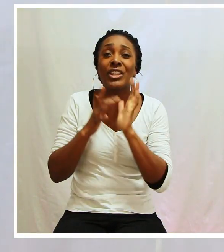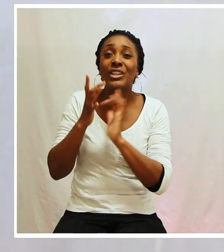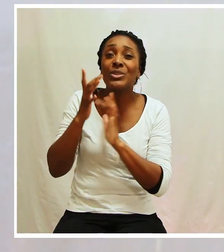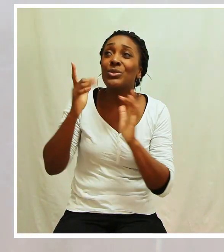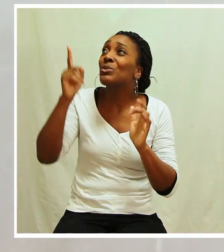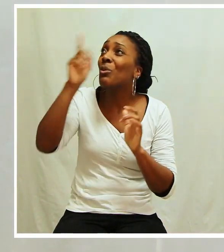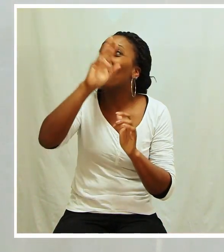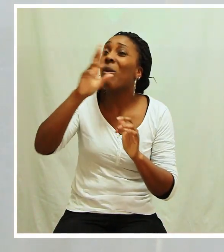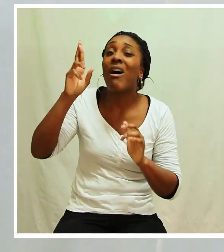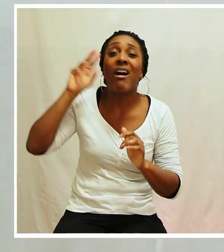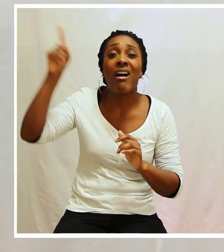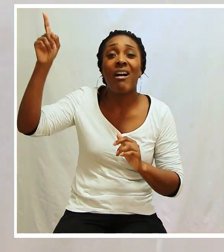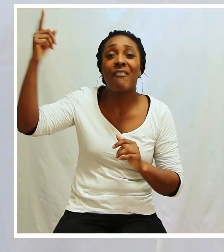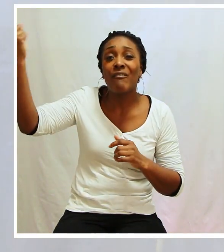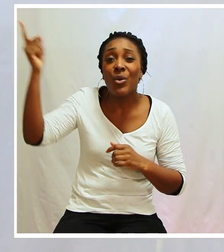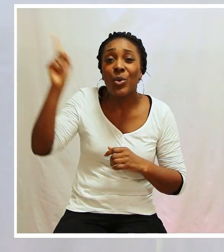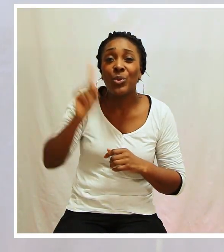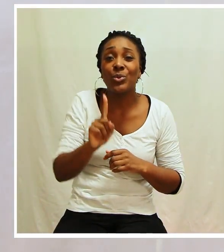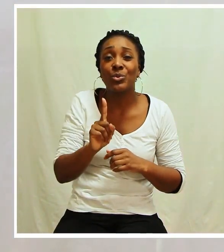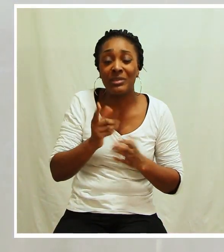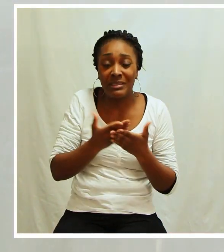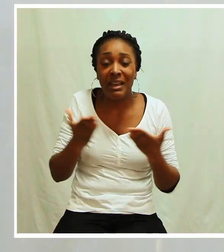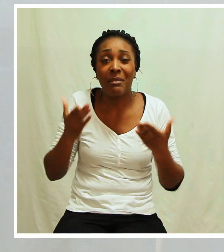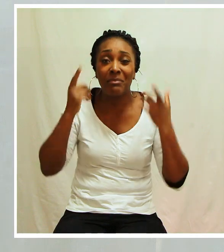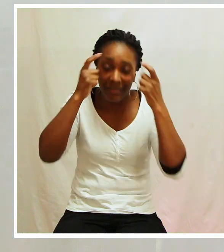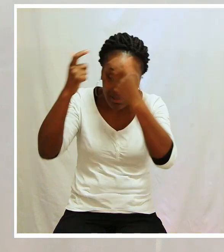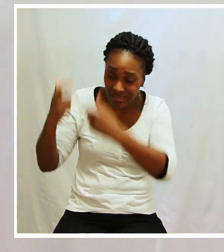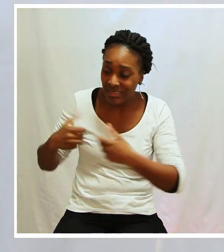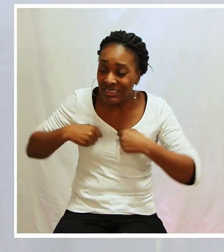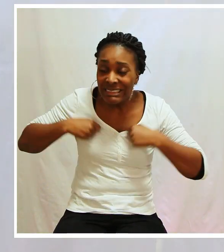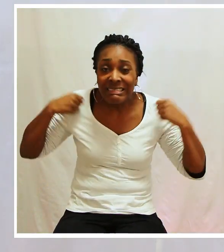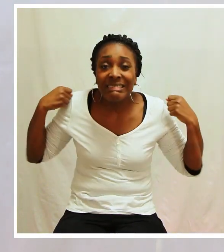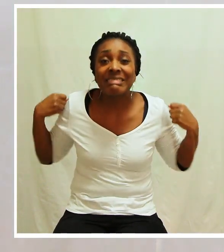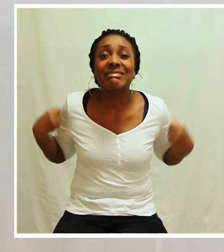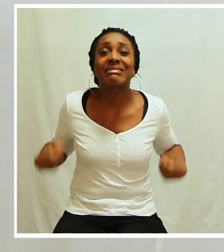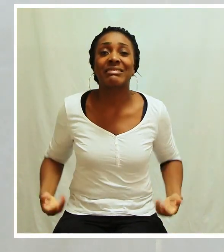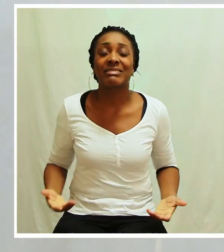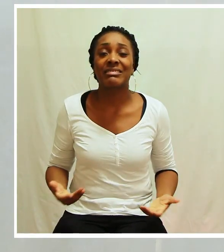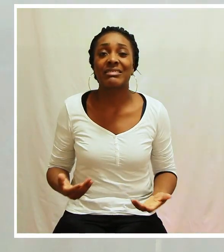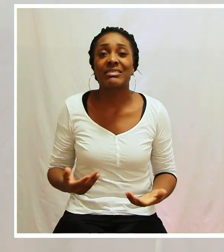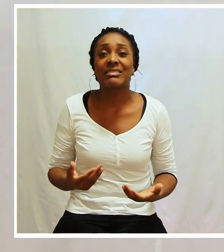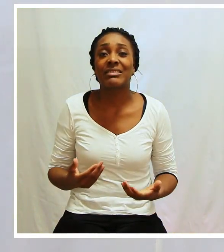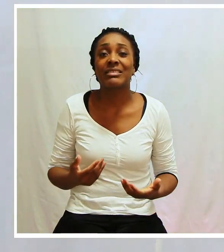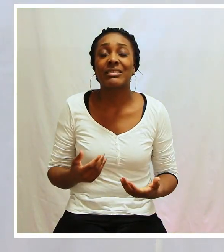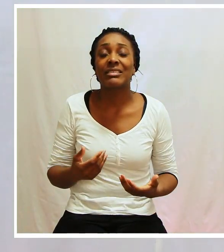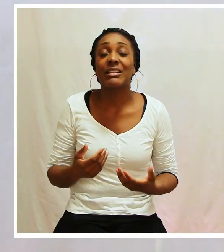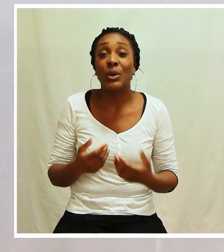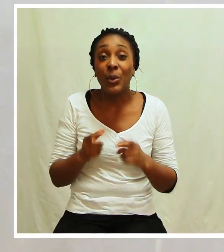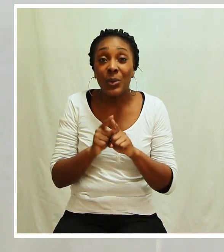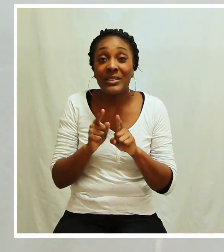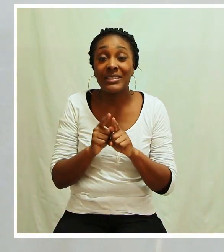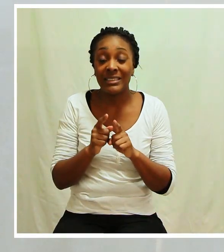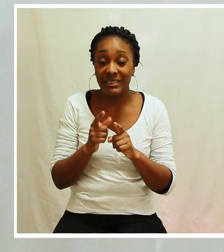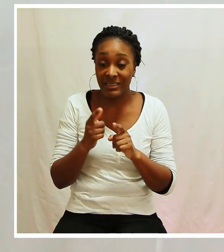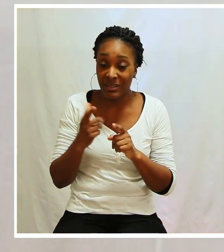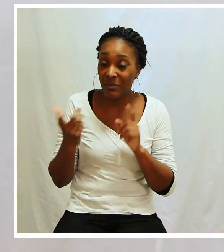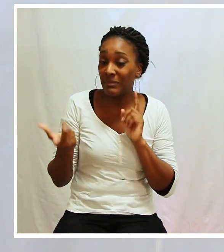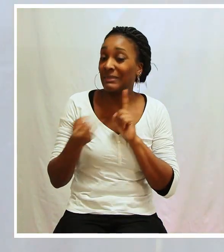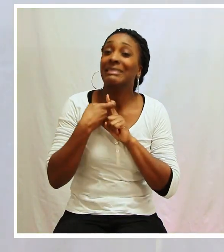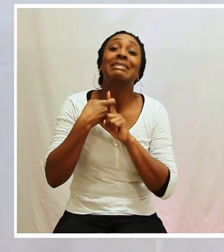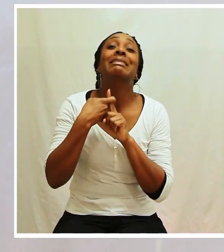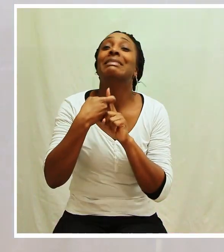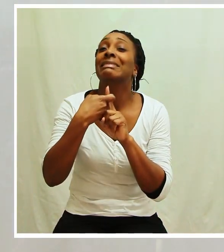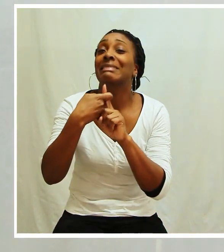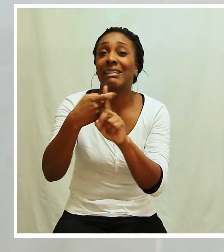homme, un serviteur. Il a accepté le dépouillement. Non seulement il a accepté d'être dépouillé, et comme je l'ai dit tout à l'heure, d'être emmené à la croix,